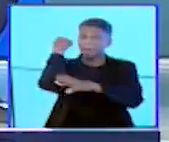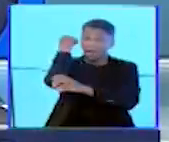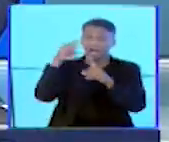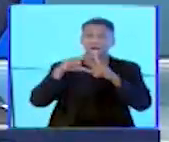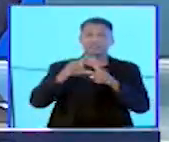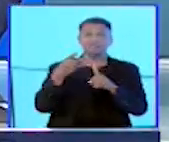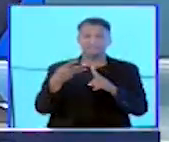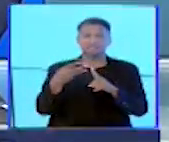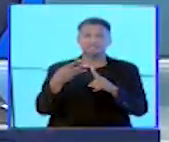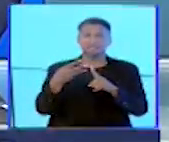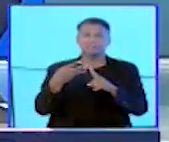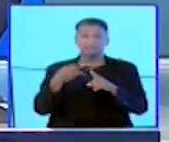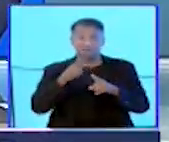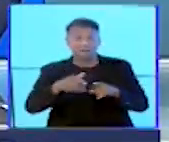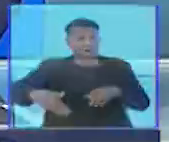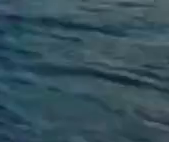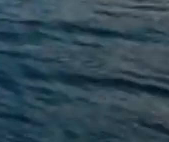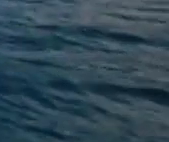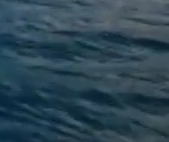Surga di Garis Pantai.